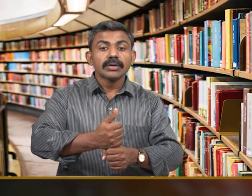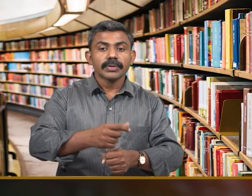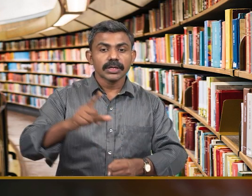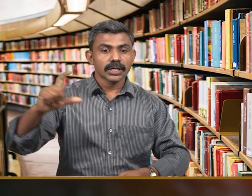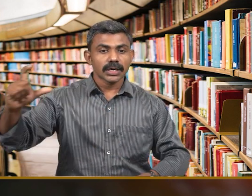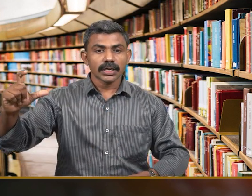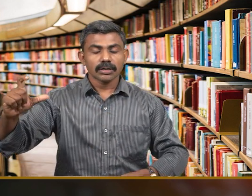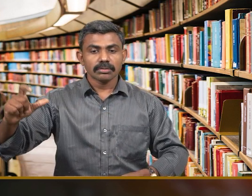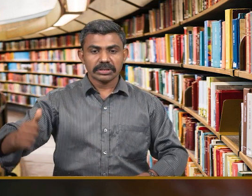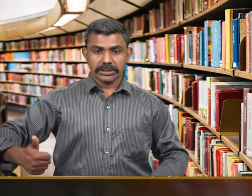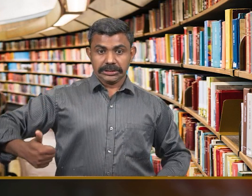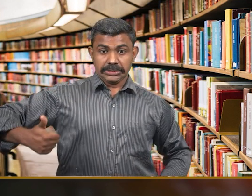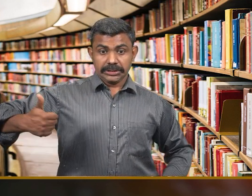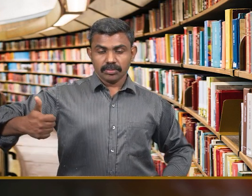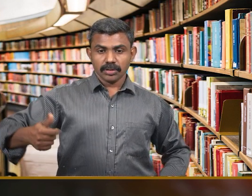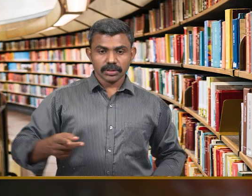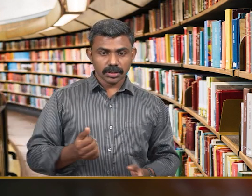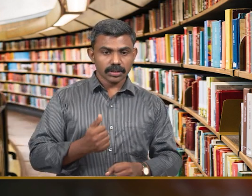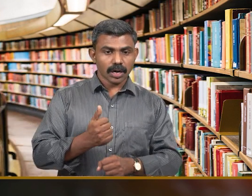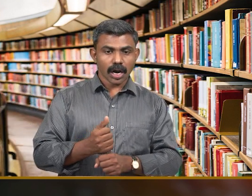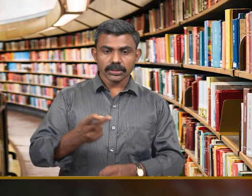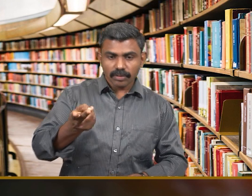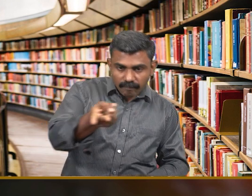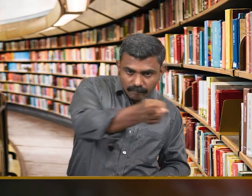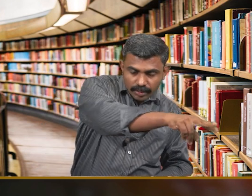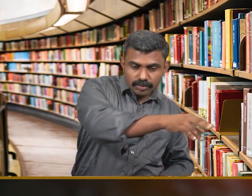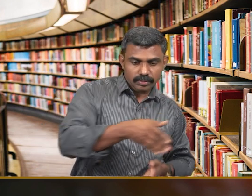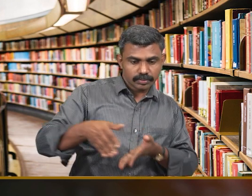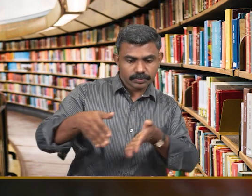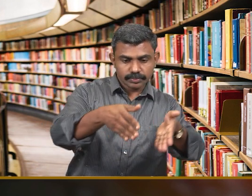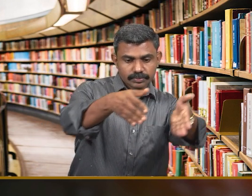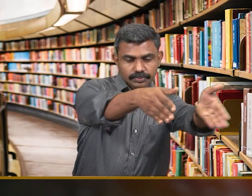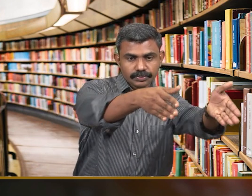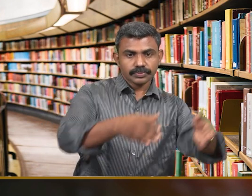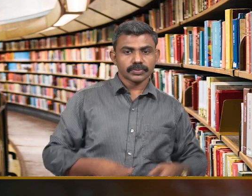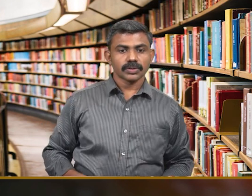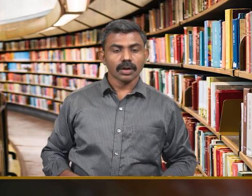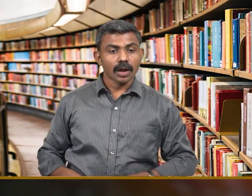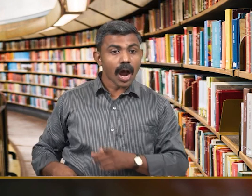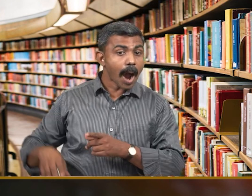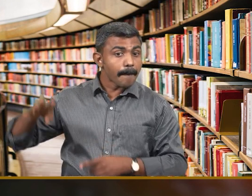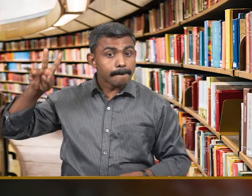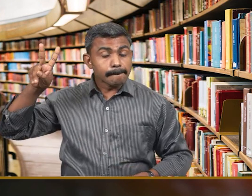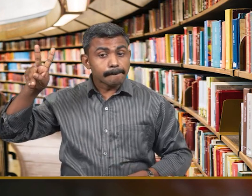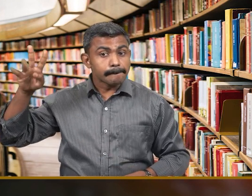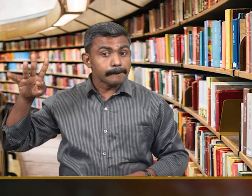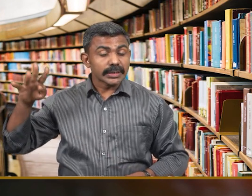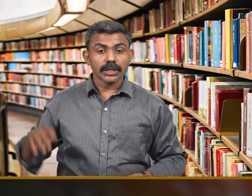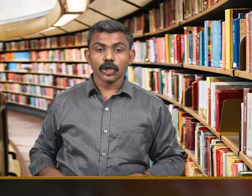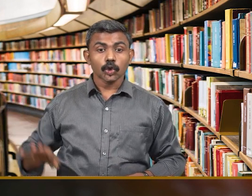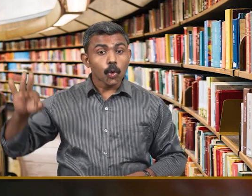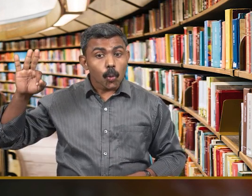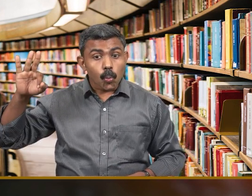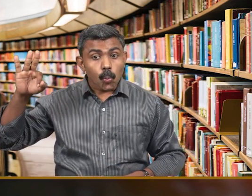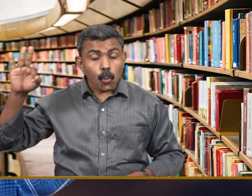வலிவுந்துச்சு. அப்போ அதுக்கு முன்னாடி இங்கே என்ன ஆச்சுன்னா, ஜெர்மனியில் ஒரு குடியரசு கட்சி ஆட்சி இருந்துச்சு. எப்போனா 1918 18லேருந்து 33 வரையுமே பார்த்திங்கன்னா குடியரசு கட்சியும்